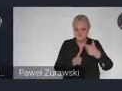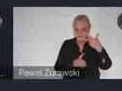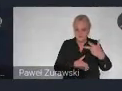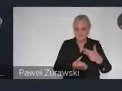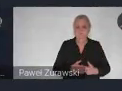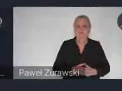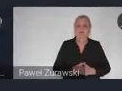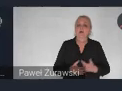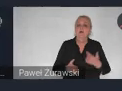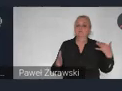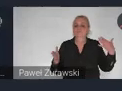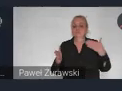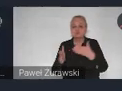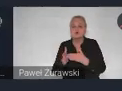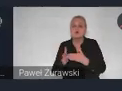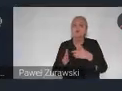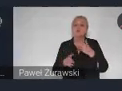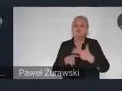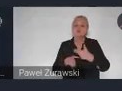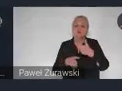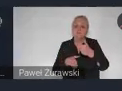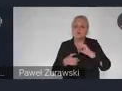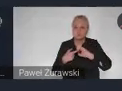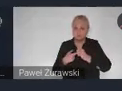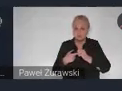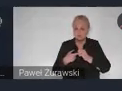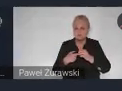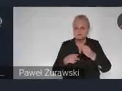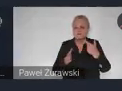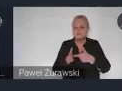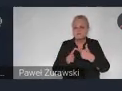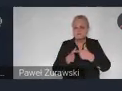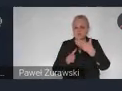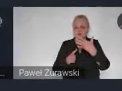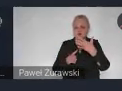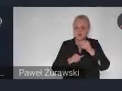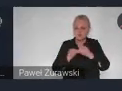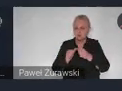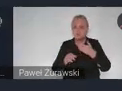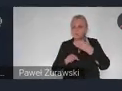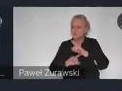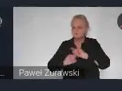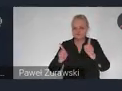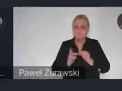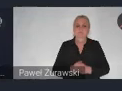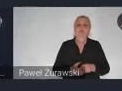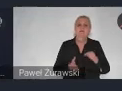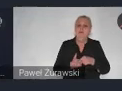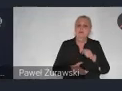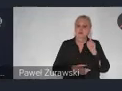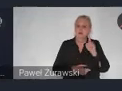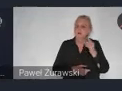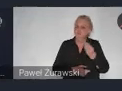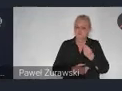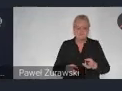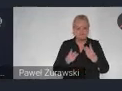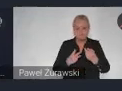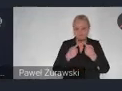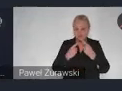ale nie później niż 31 grudnia 2025 roku przy czym co też będę podkreślać